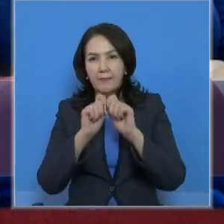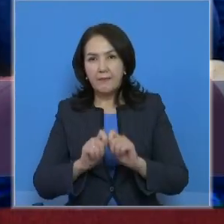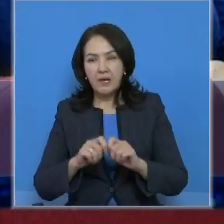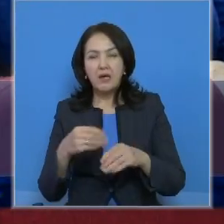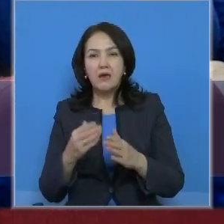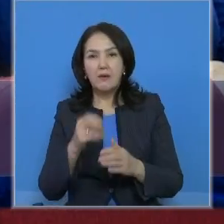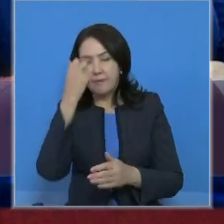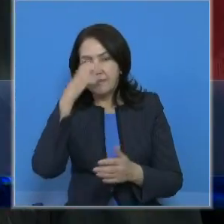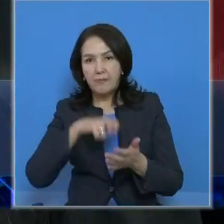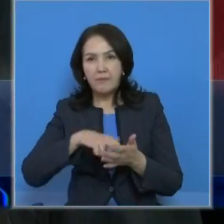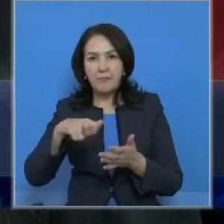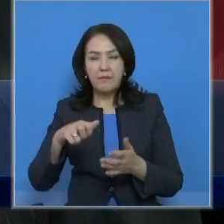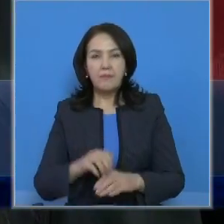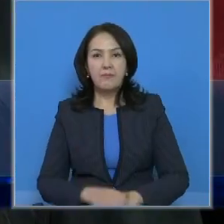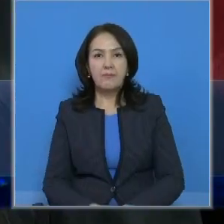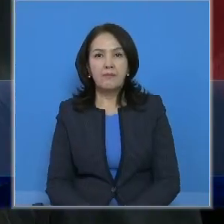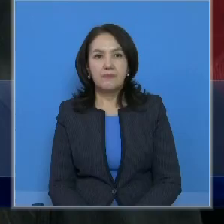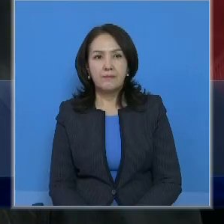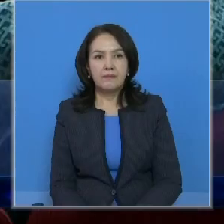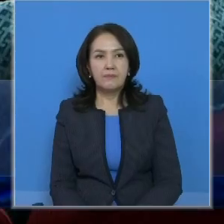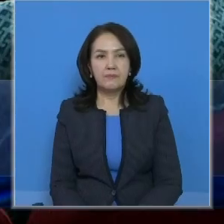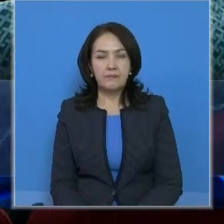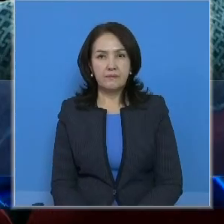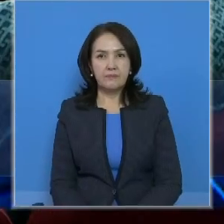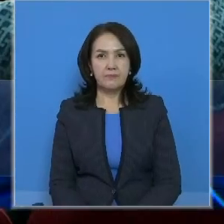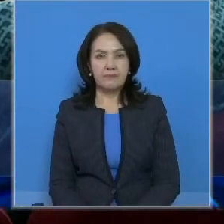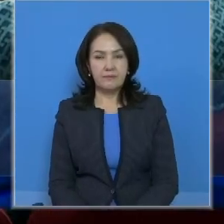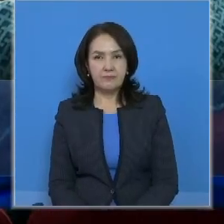подарки и благодарственные письма. Зарина Утбанова, Самат Каликенов, телеканал Актобе.